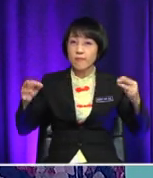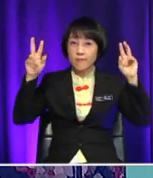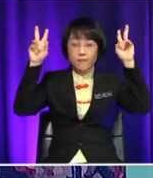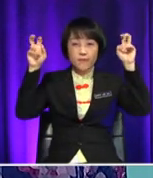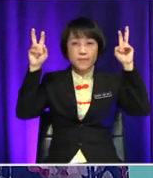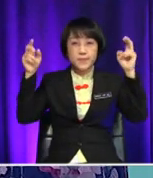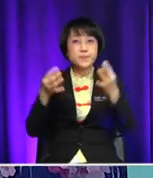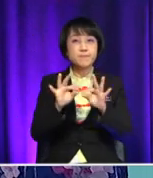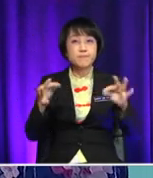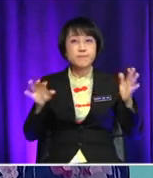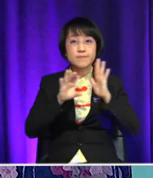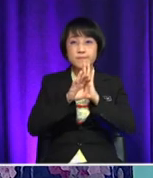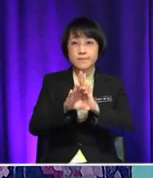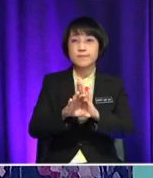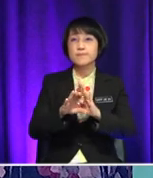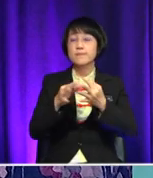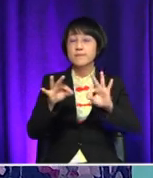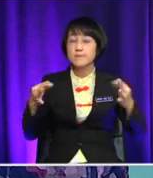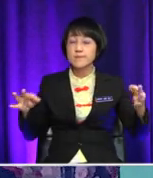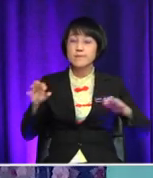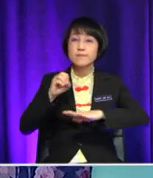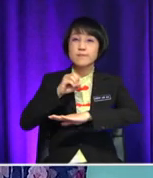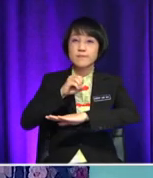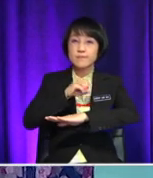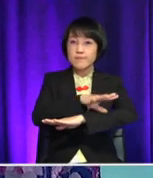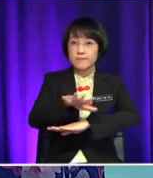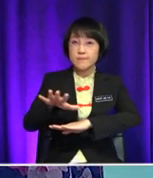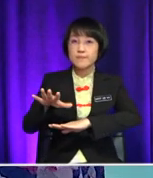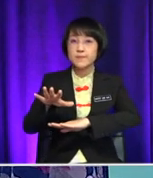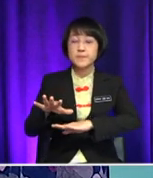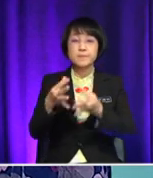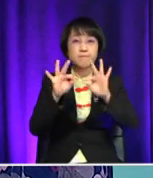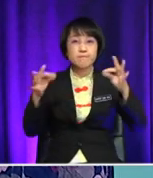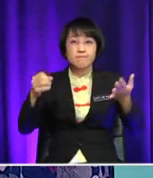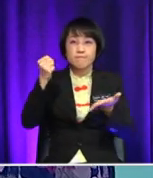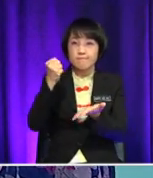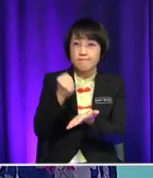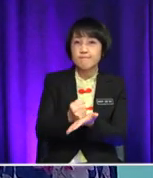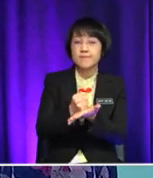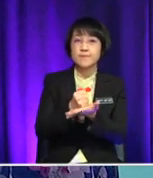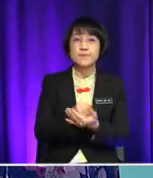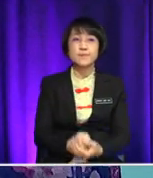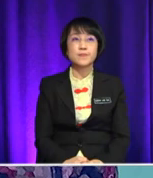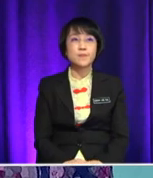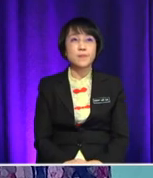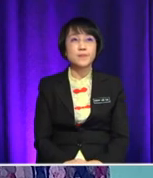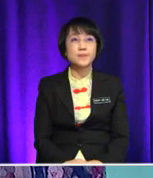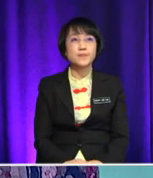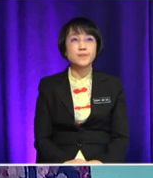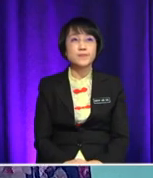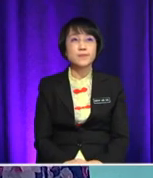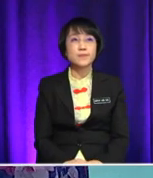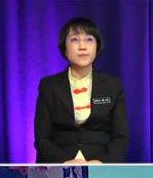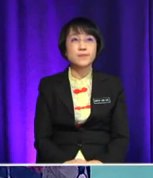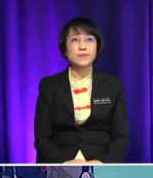ayat kesan dan juga ayat penegasan ataupun akronim ya Secara mudahnya tahu Cokek nah ini sumber